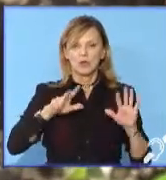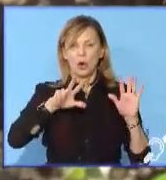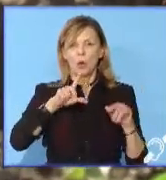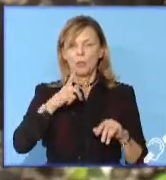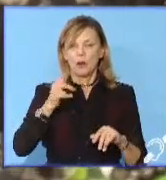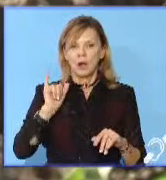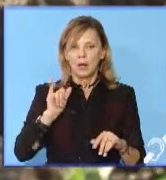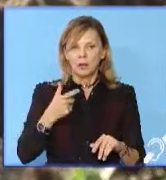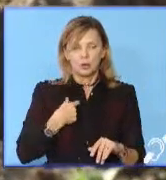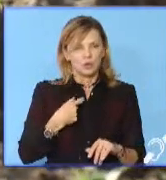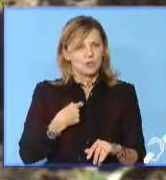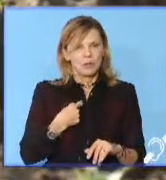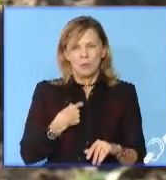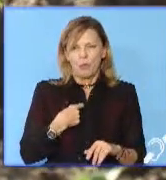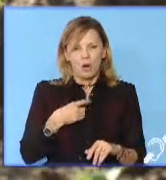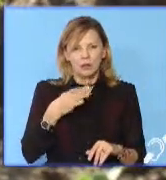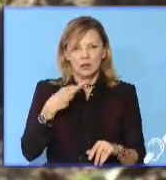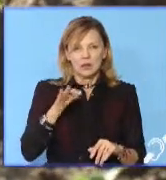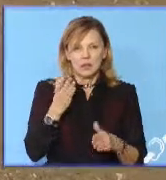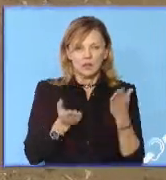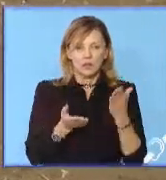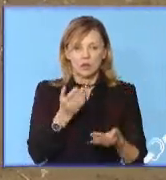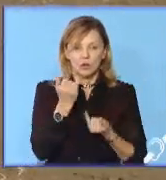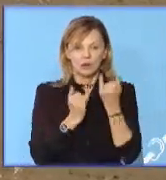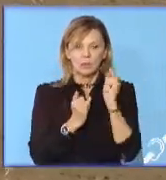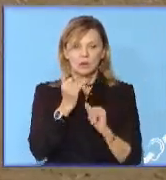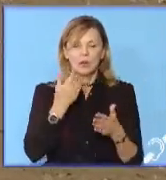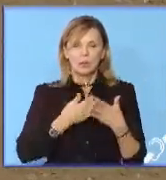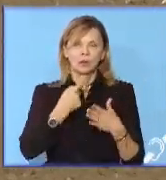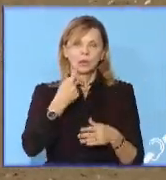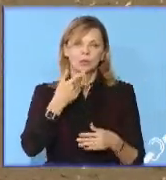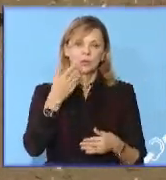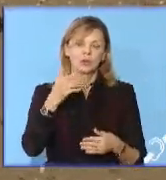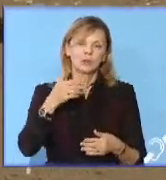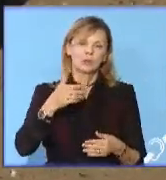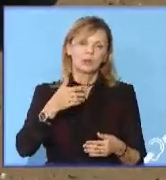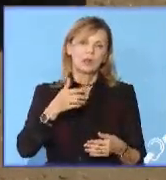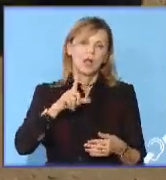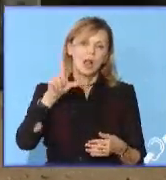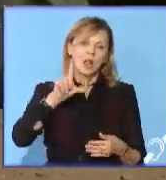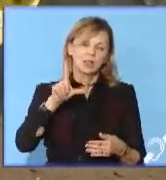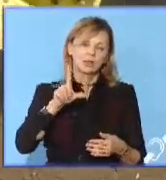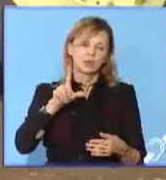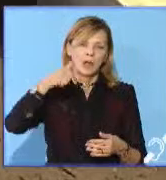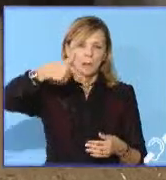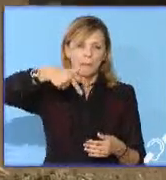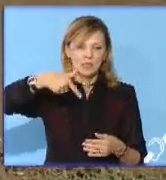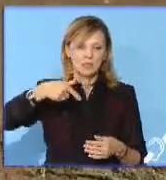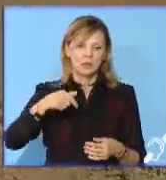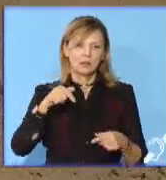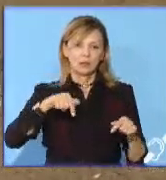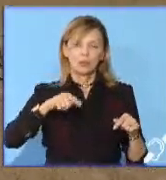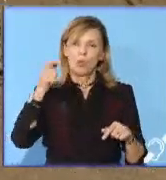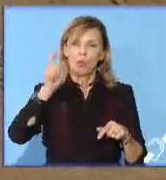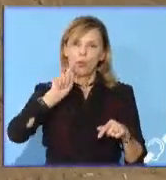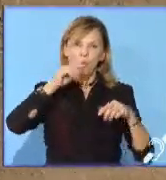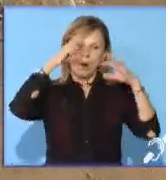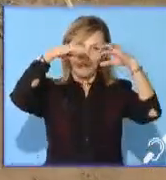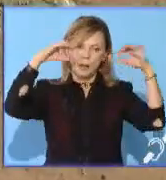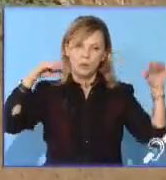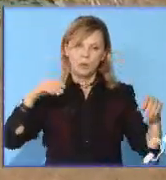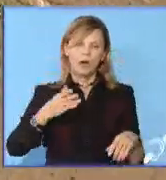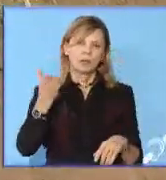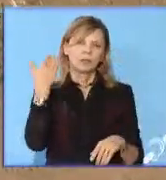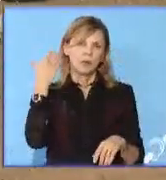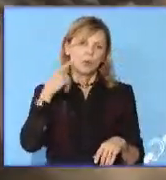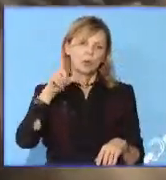adică este inadmisibil 10 kg de grâu pe 1 kg de motorină. La Dârvari nu a mai plouat de la mijlocul lunii iulie, cum au